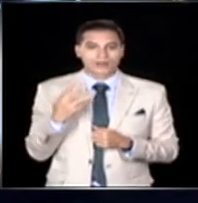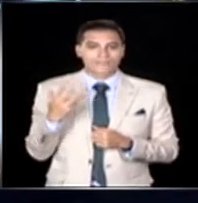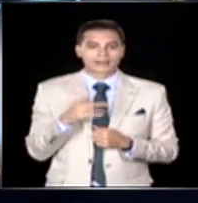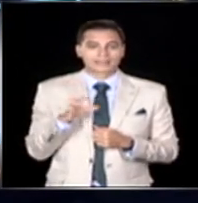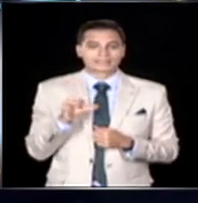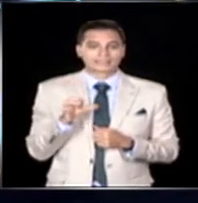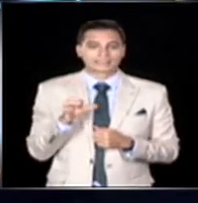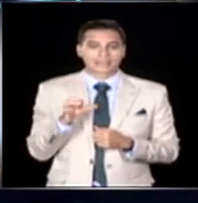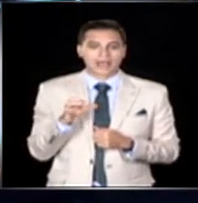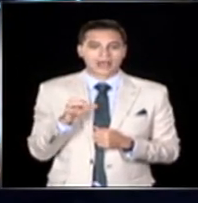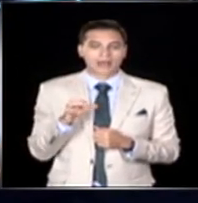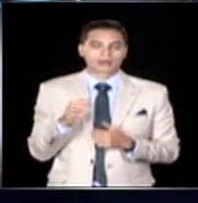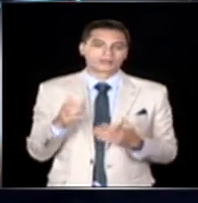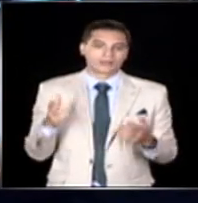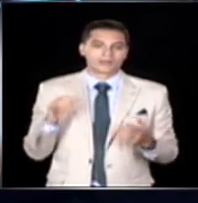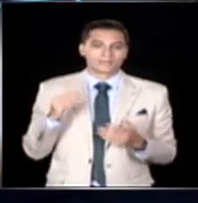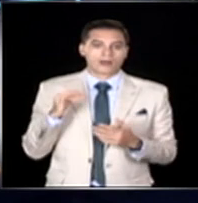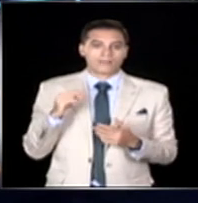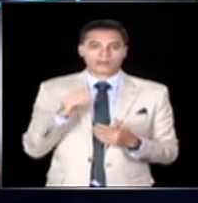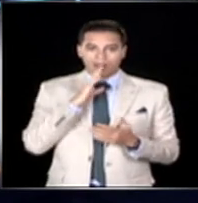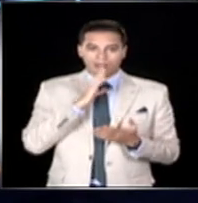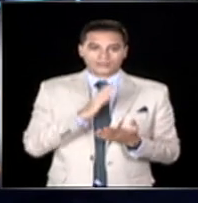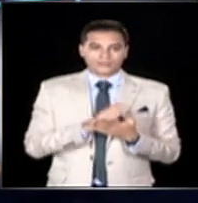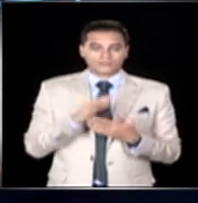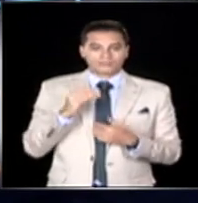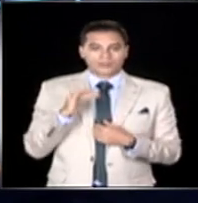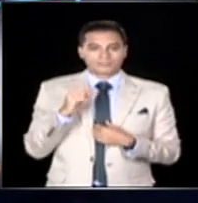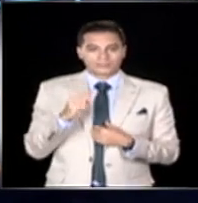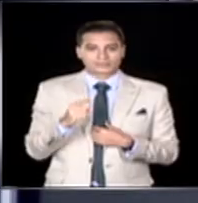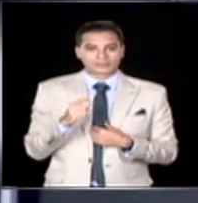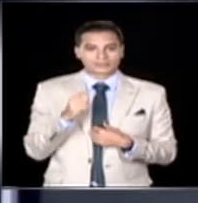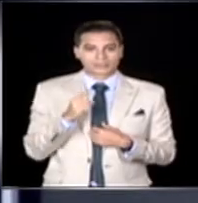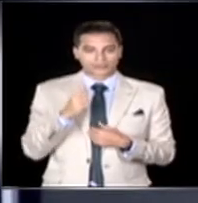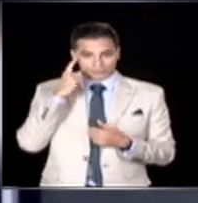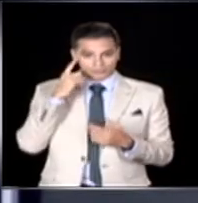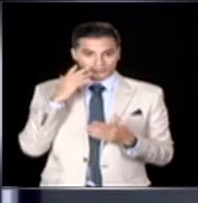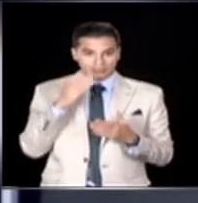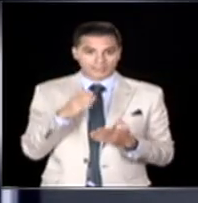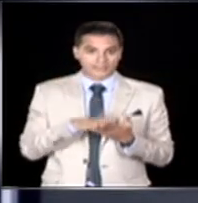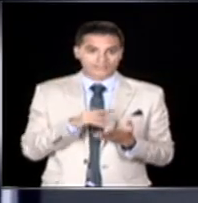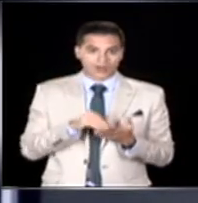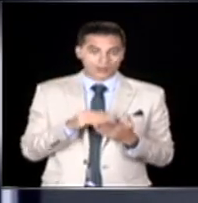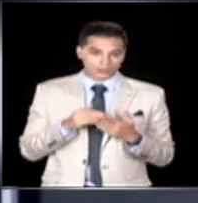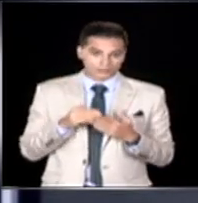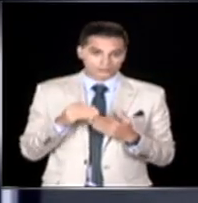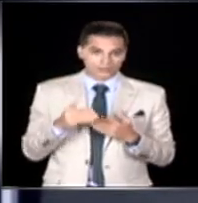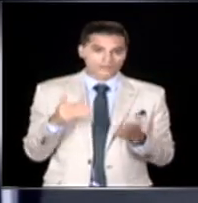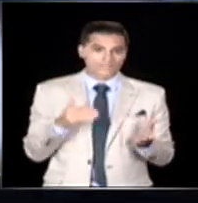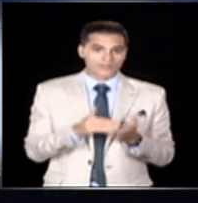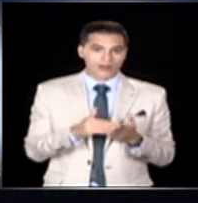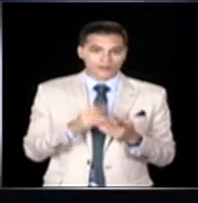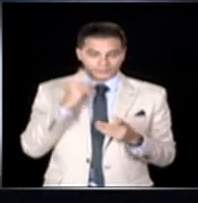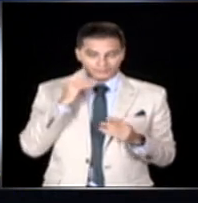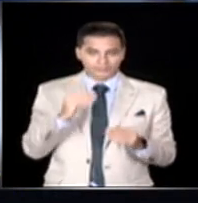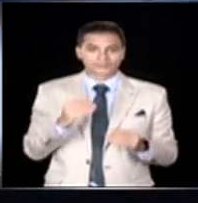4-9 يا محمد. محمد تعال هنا، كنت مركز في الأول وماشي كويس جدا وبعد كده فقدت